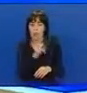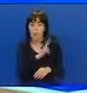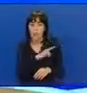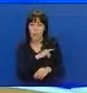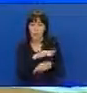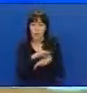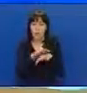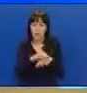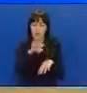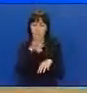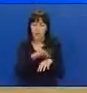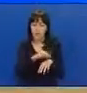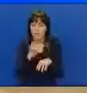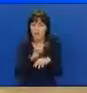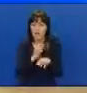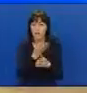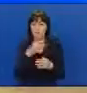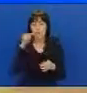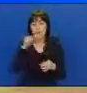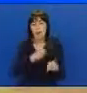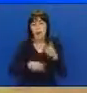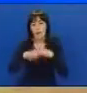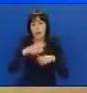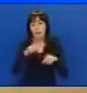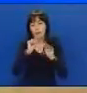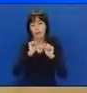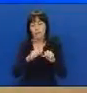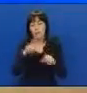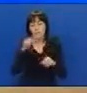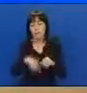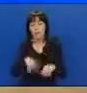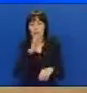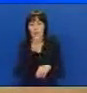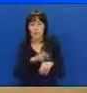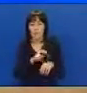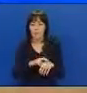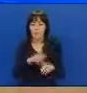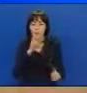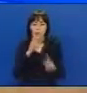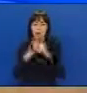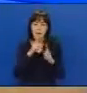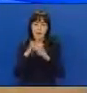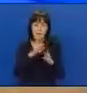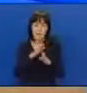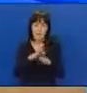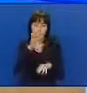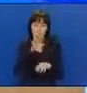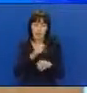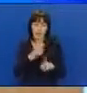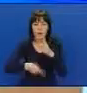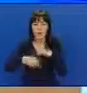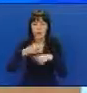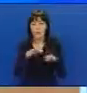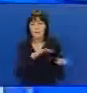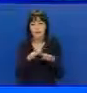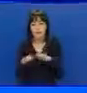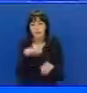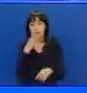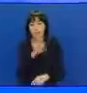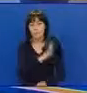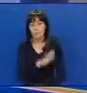келетін кеселдің емі жоқ. Тек алдын алуға болады. Осылай деген өңір дәрігерлері алқалы жиын өткізіп, аурудың алдын алу шараларын